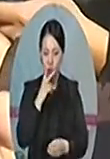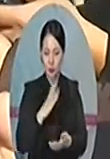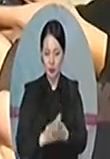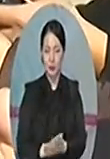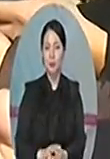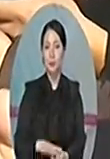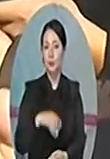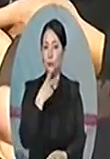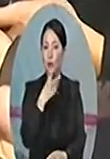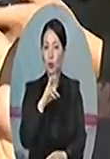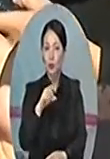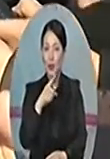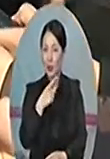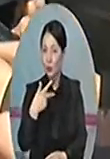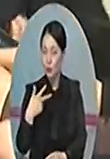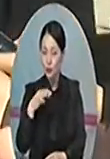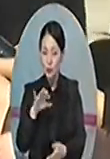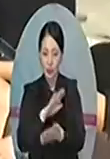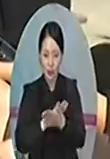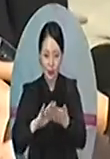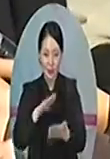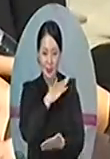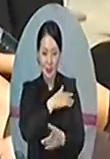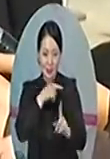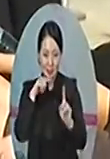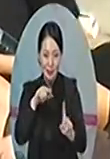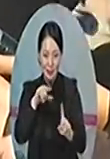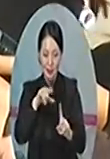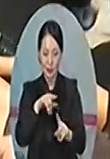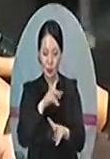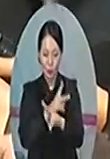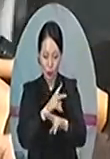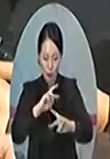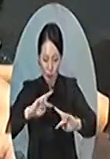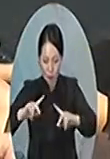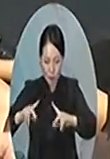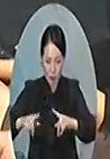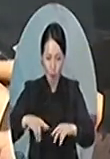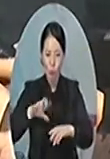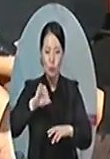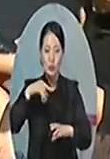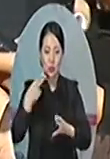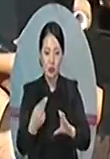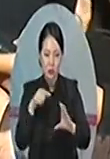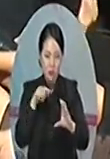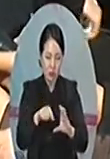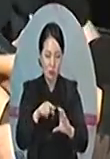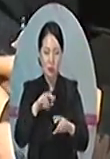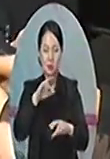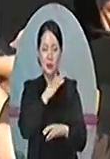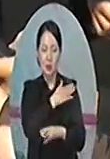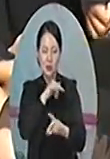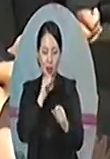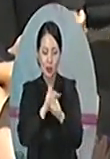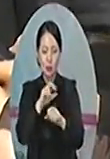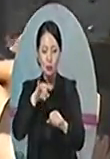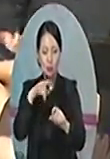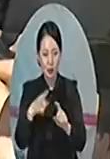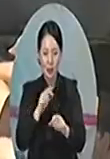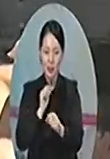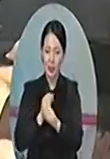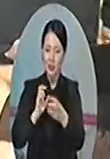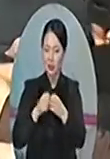2013 онд хийсэн шинжилгээний хариулгаар бол цагдаагийн байгууллагын бүтэц зохион байгуулалтын асуудлуудыг хуулиндаа суулгаад одоо цагдаа албаагч эрхцүүлэн байдал, албаах